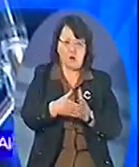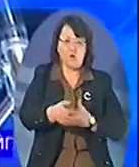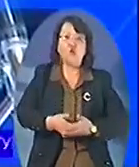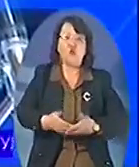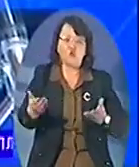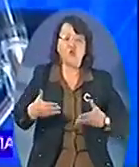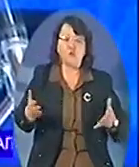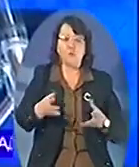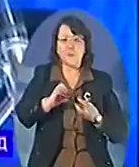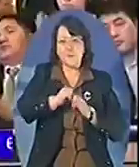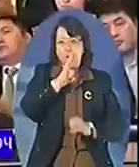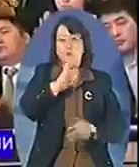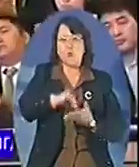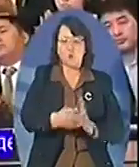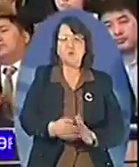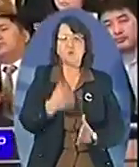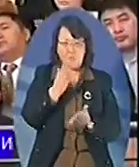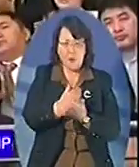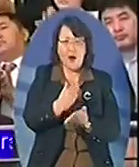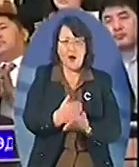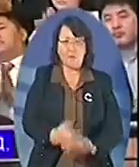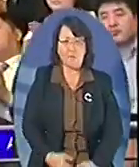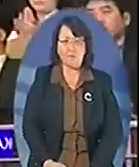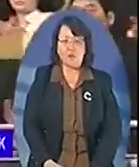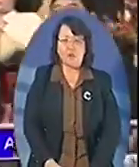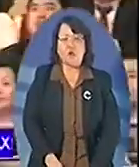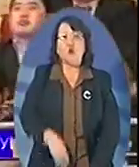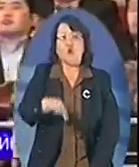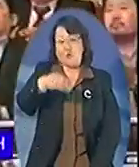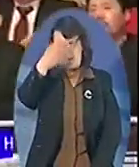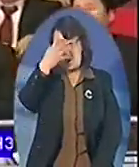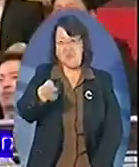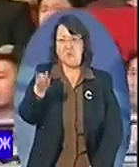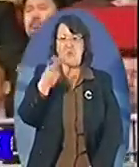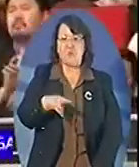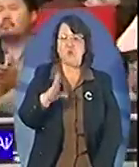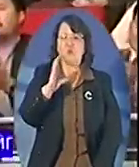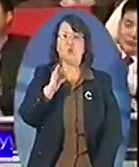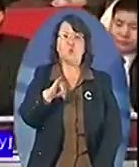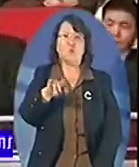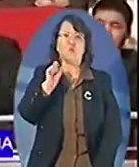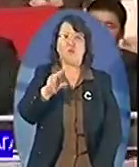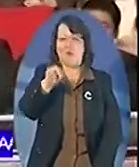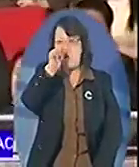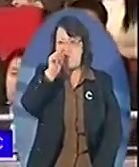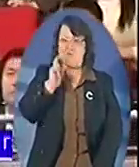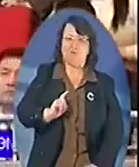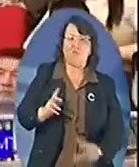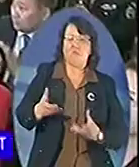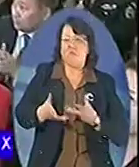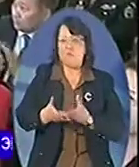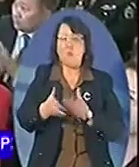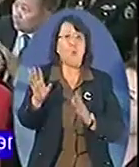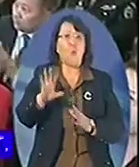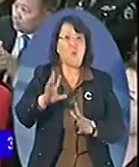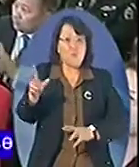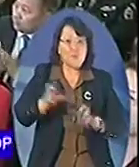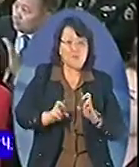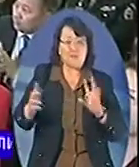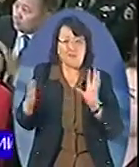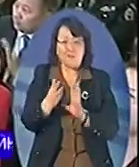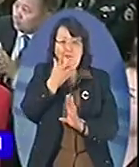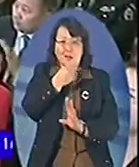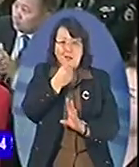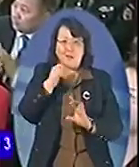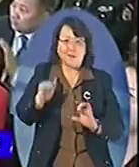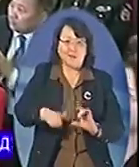ингэж төлөвлөсөн байгаа. Төрийн хүнд суртлыг багасгаж бизнесийн тат орчныг бүрдүүлэх талаар шинжлэлийн засгийн газар хэд